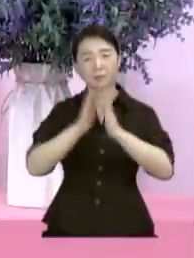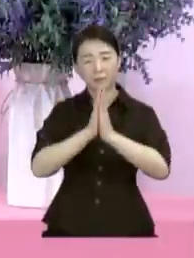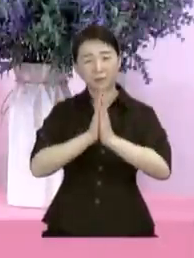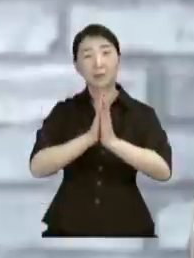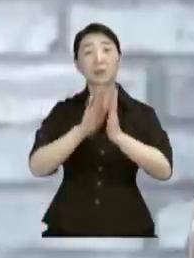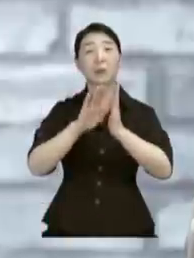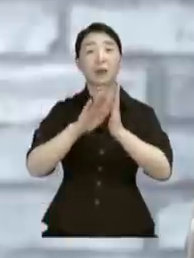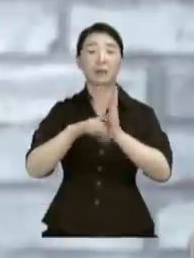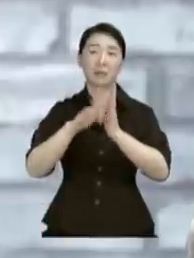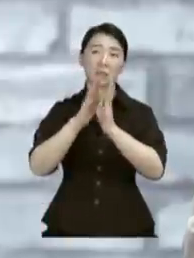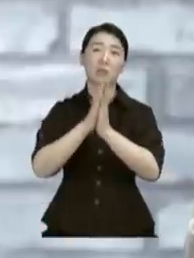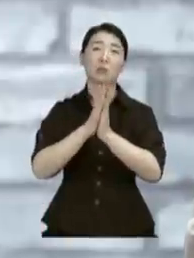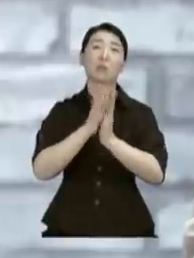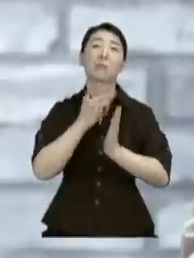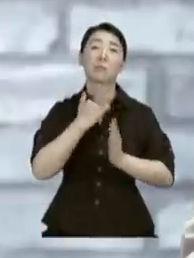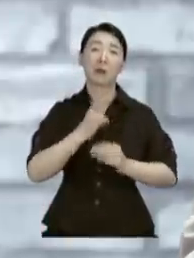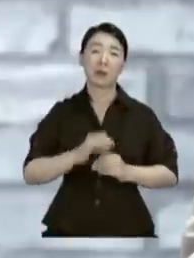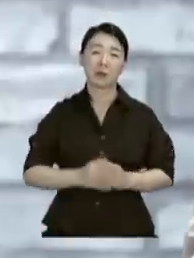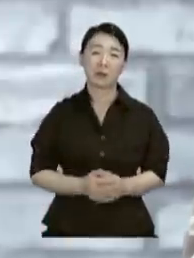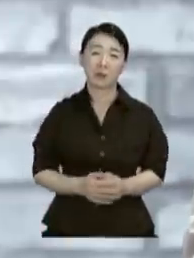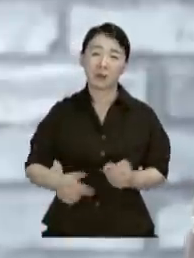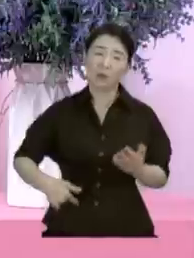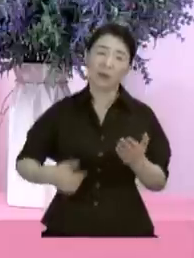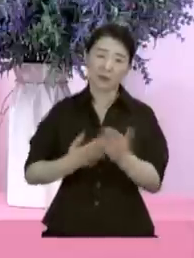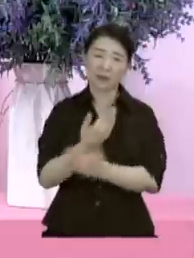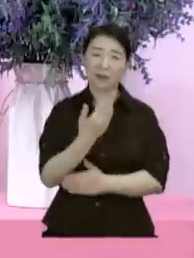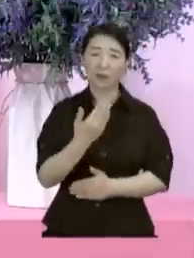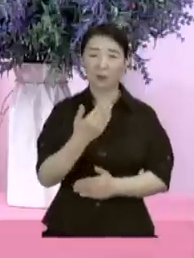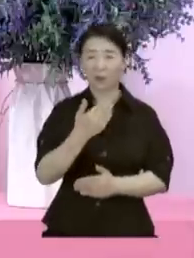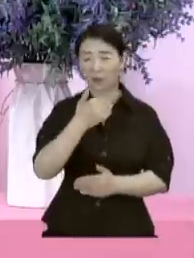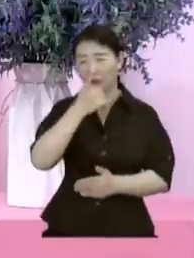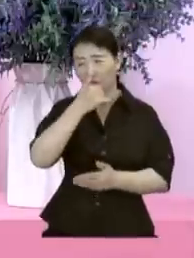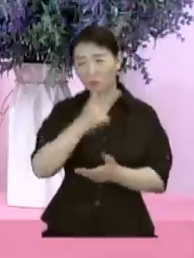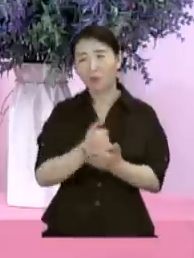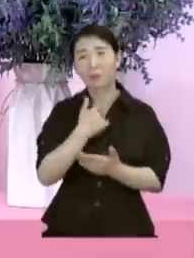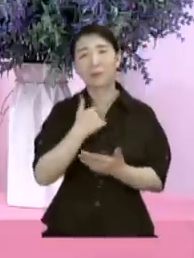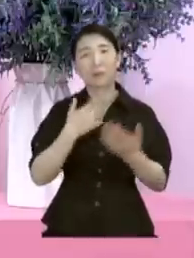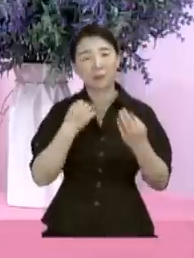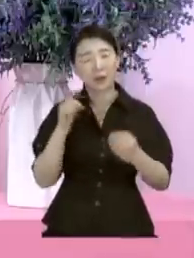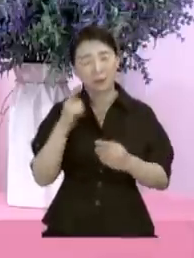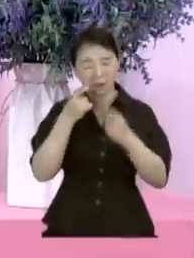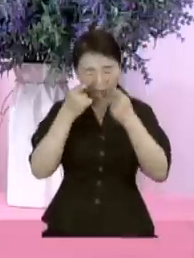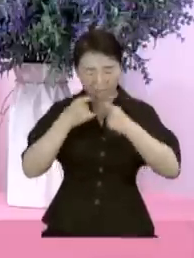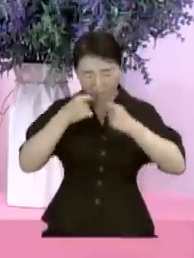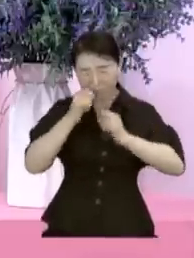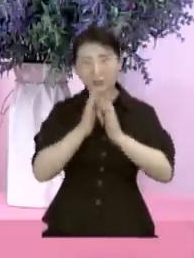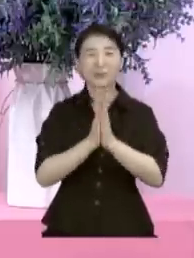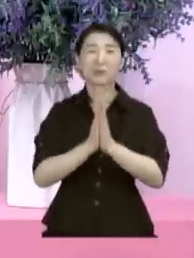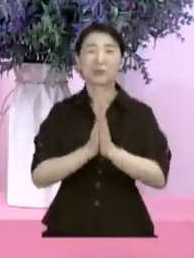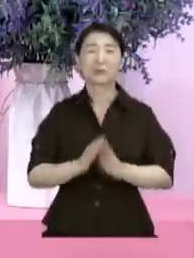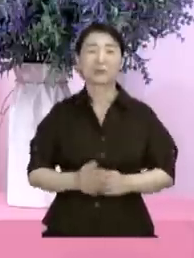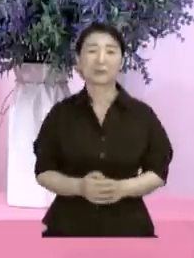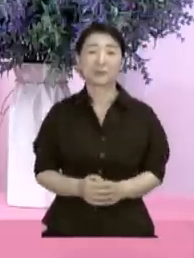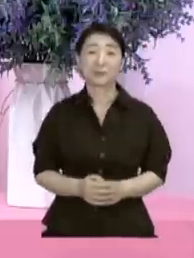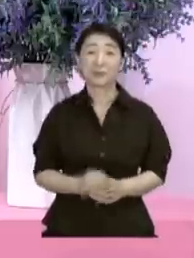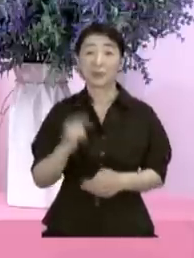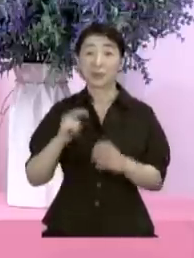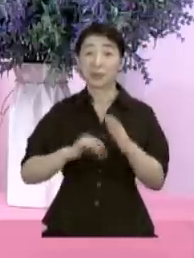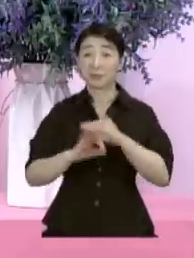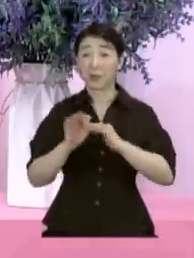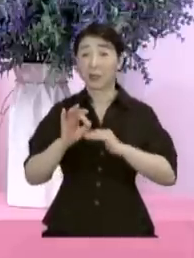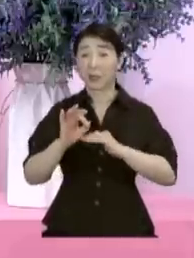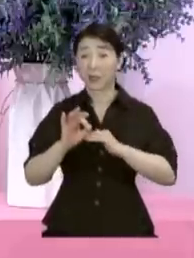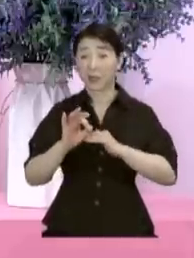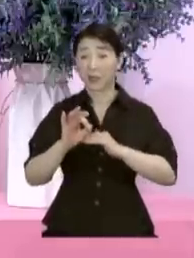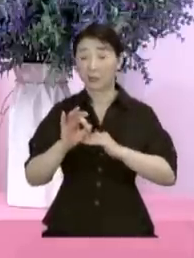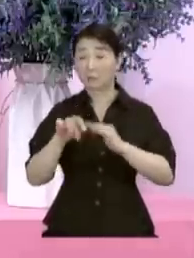활개 기도를 했어요. 그때까지 죄가 너무 많았는지 정말 눈물을 흘리면서 기도를 하고 그 다음날 아침에